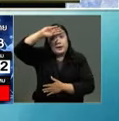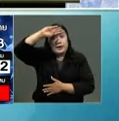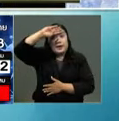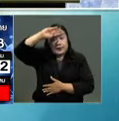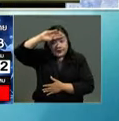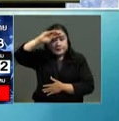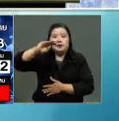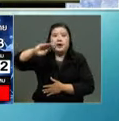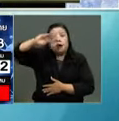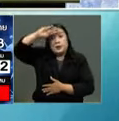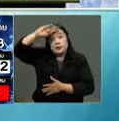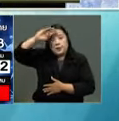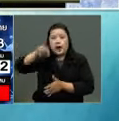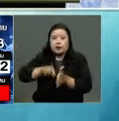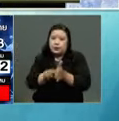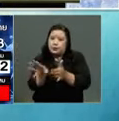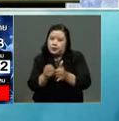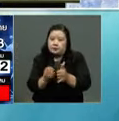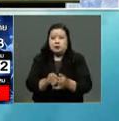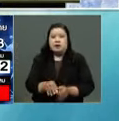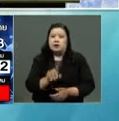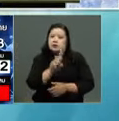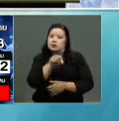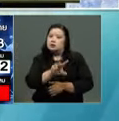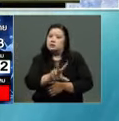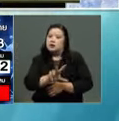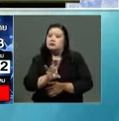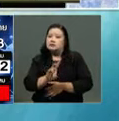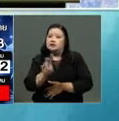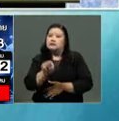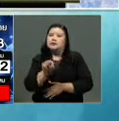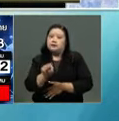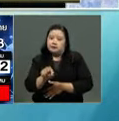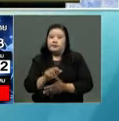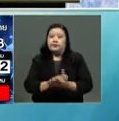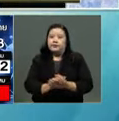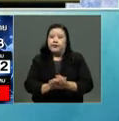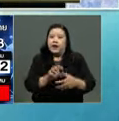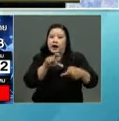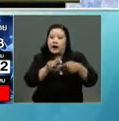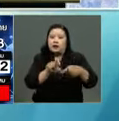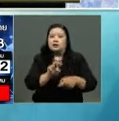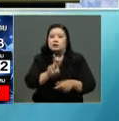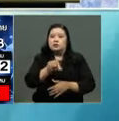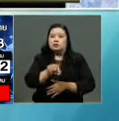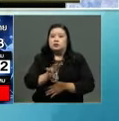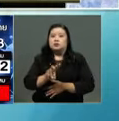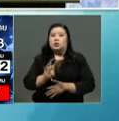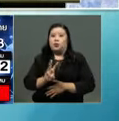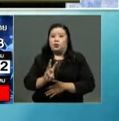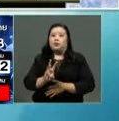นะครับวันนี้ก็บวกเข้าไปอีกหนึ่งนะครับอัตราก็ยังไม่มากครับอัตราการป่วยจากประเทศอาร์มต้นทางนี้ก็คือ1.37นะครับส่วนของร้อยแล้วเราอยู่แค่ 2